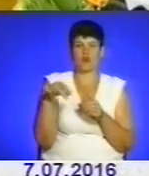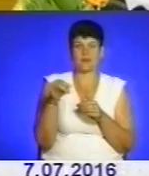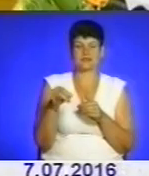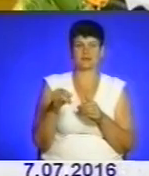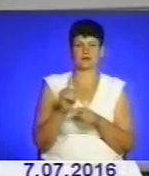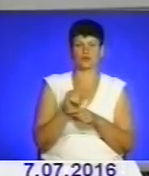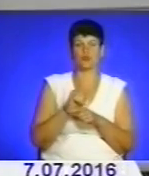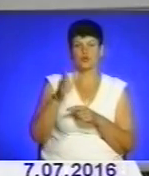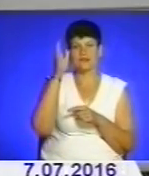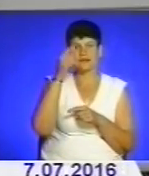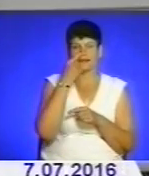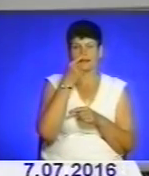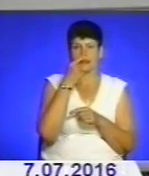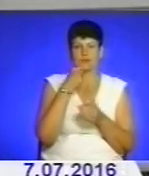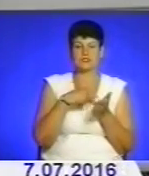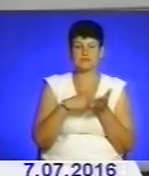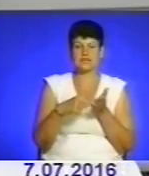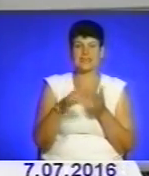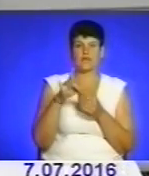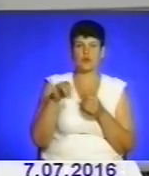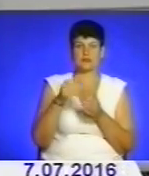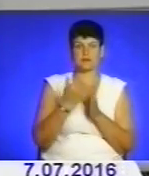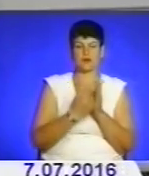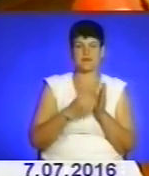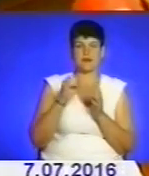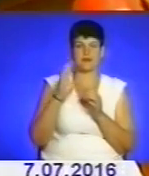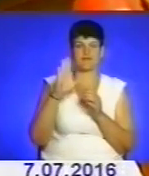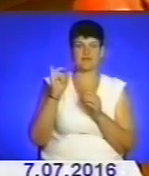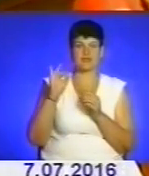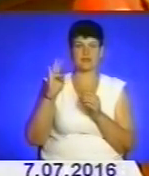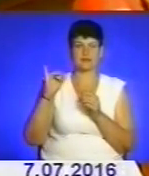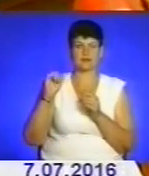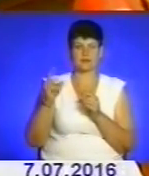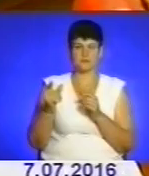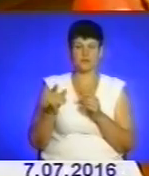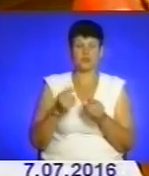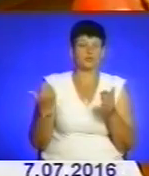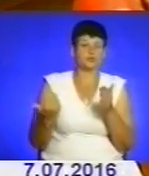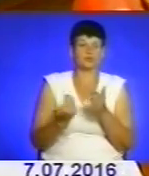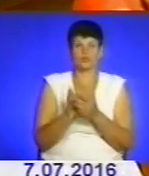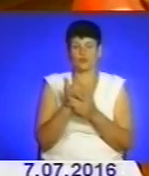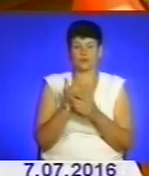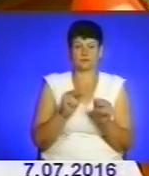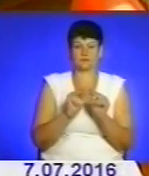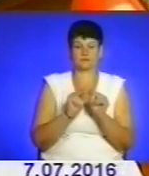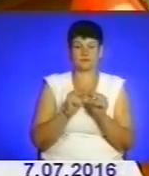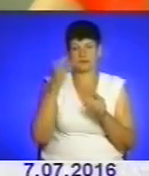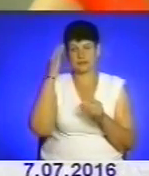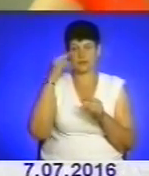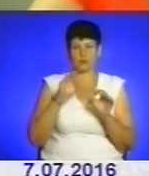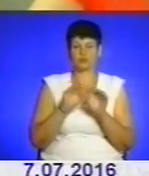освіти. Нещодавно це відзначила європейська програма eTwinning. Однією із новаторських ідей педагогів став проект «Мить